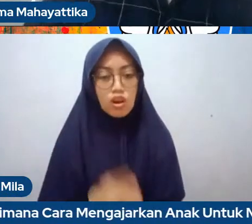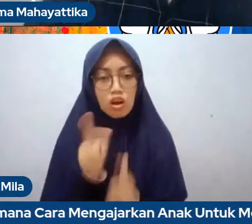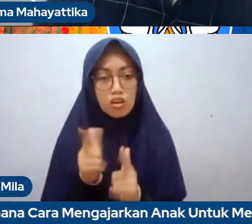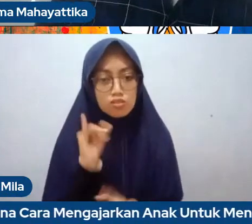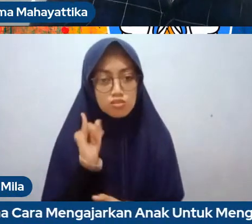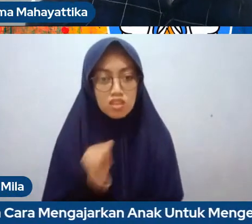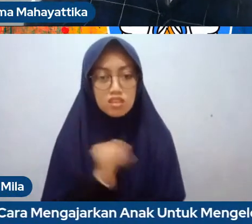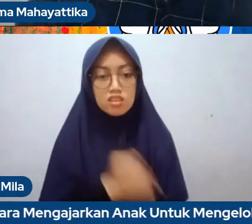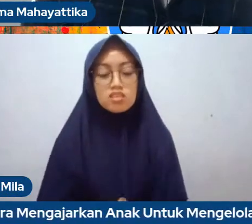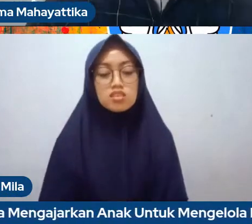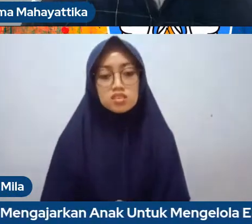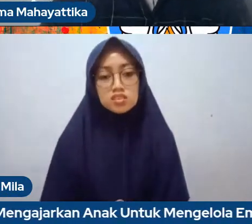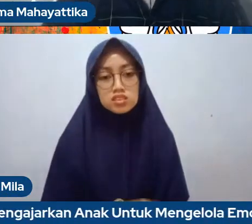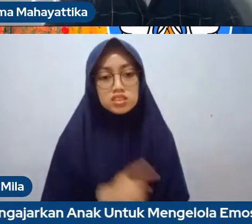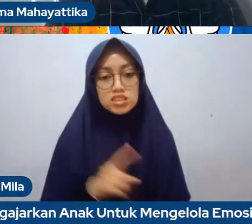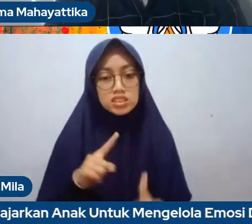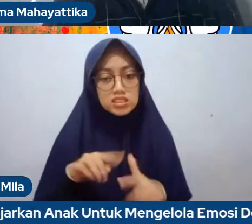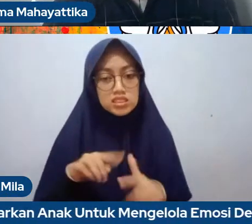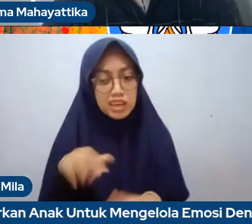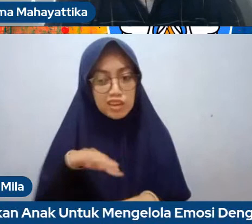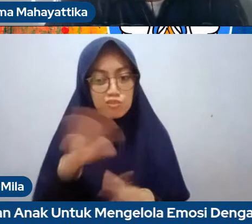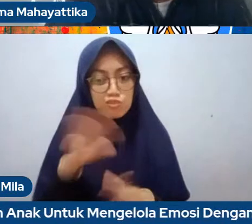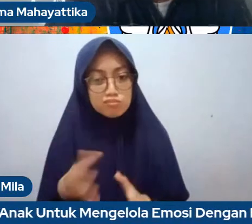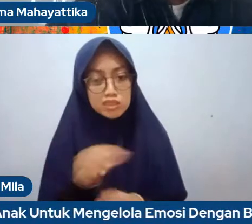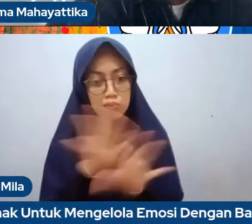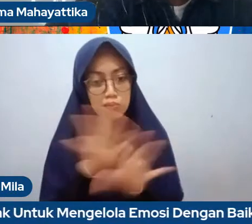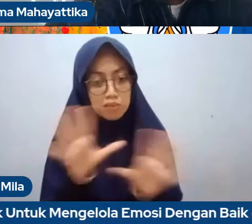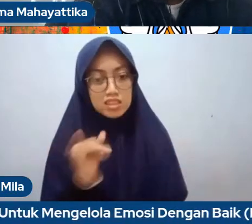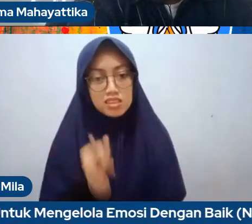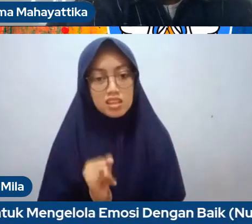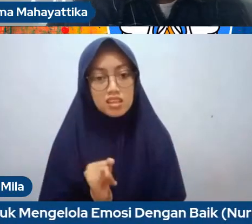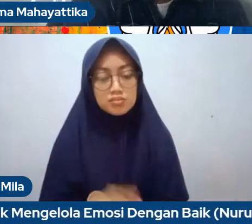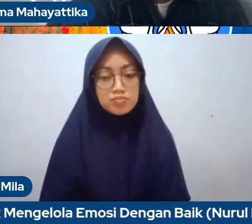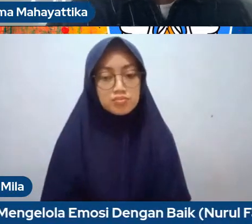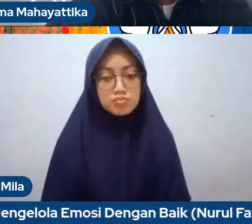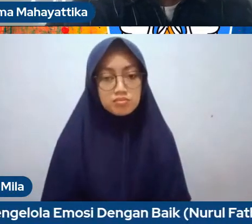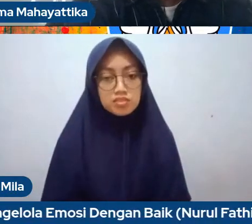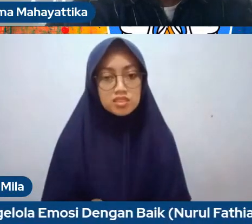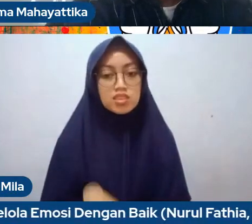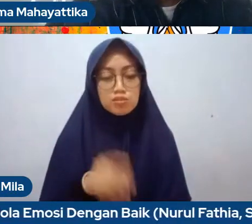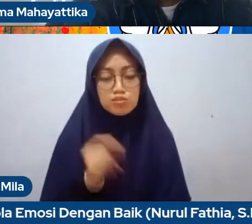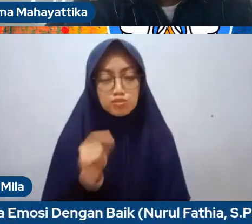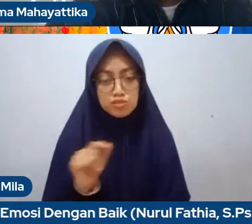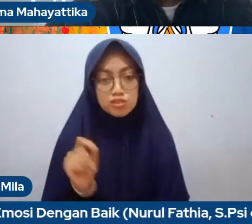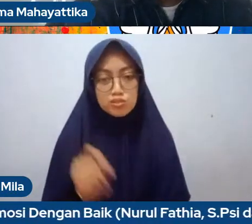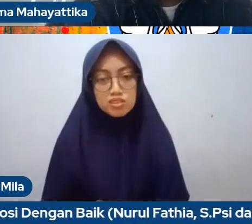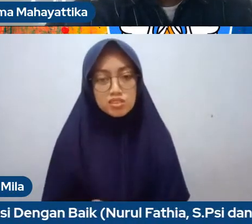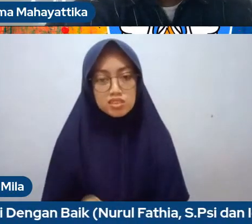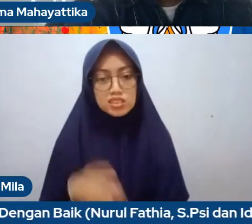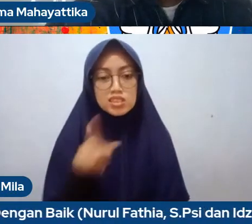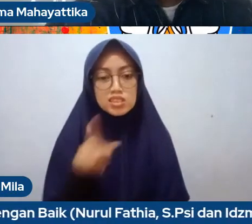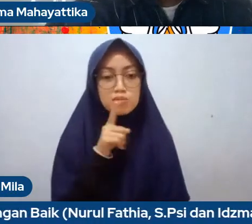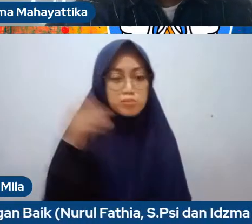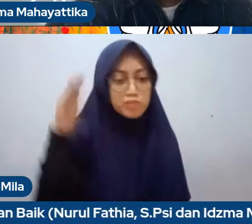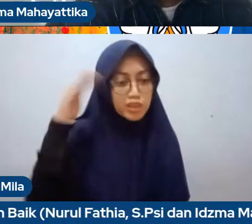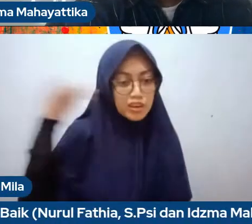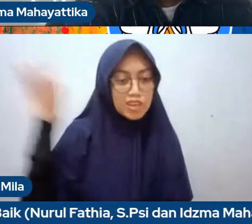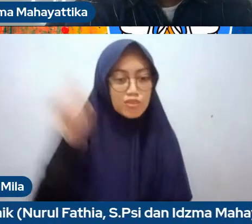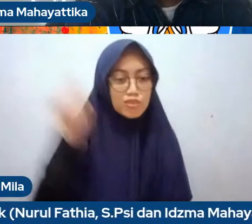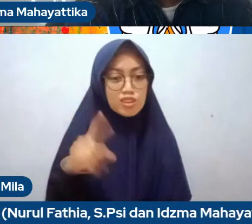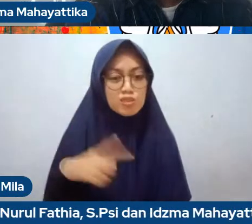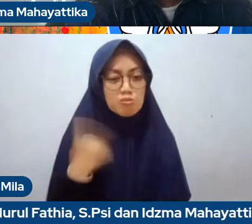Itu terjadi sama ini, gemes juga sebenarnya sih gitu kan. Ya karena mungkin orang dewasa aja juga emosi juga karena melihat